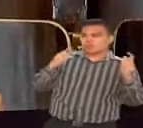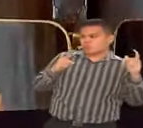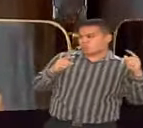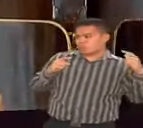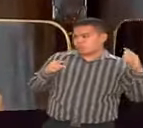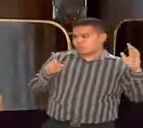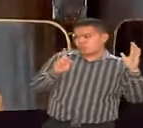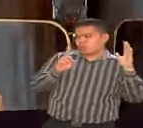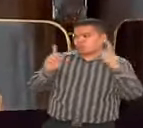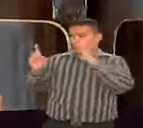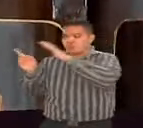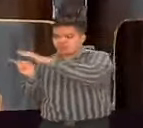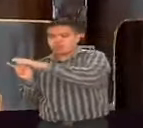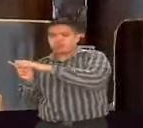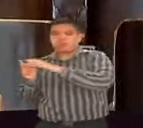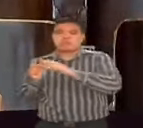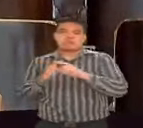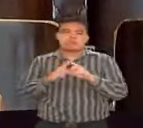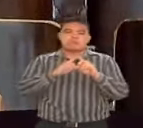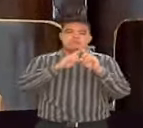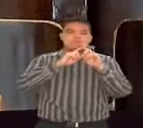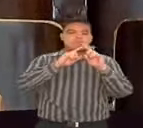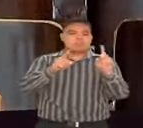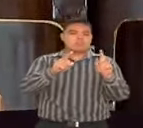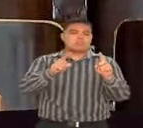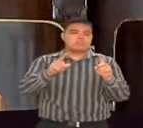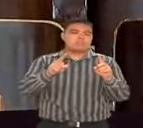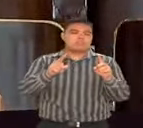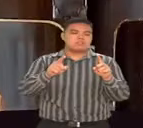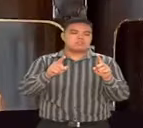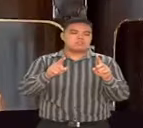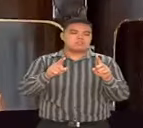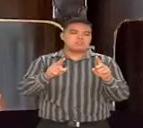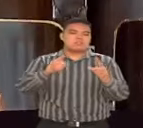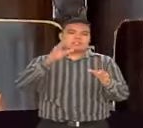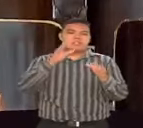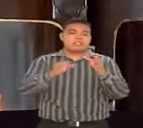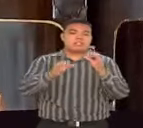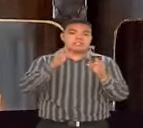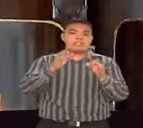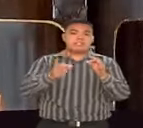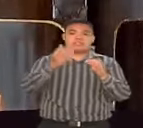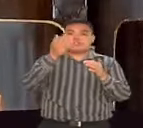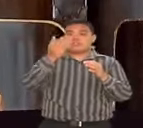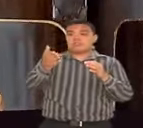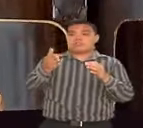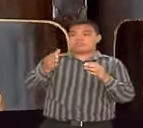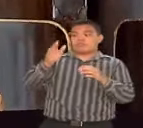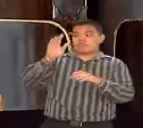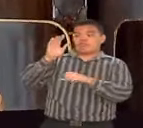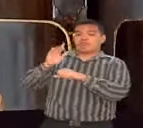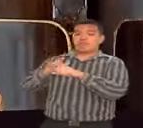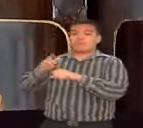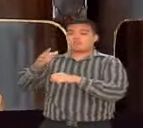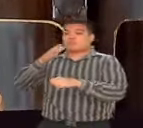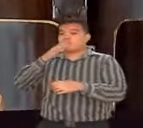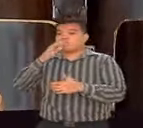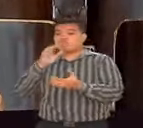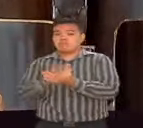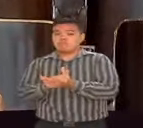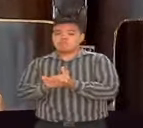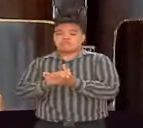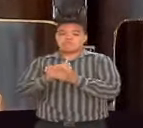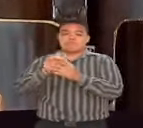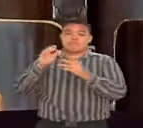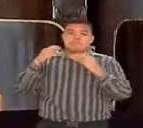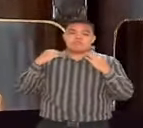pirmi. Pero mga kaigsunan, kung hilabtan nimo ako asawa, hilabtan nimo